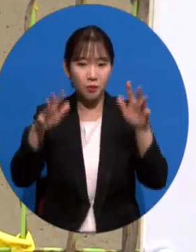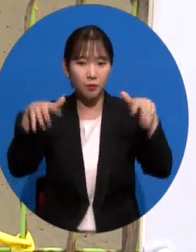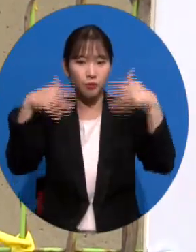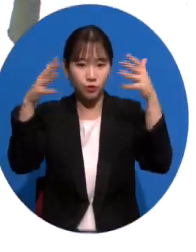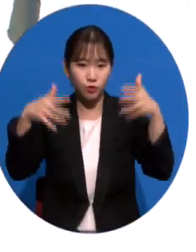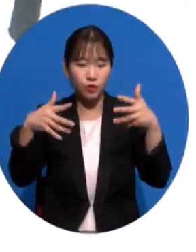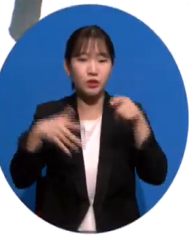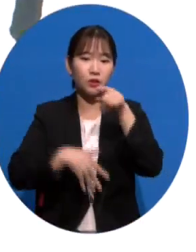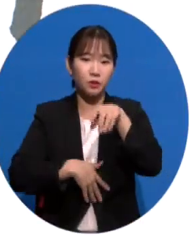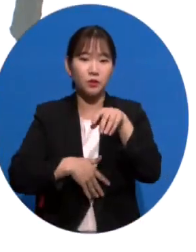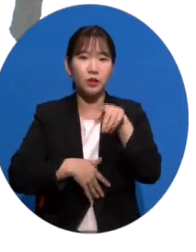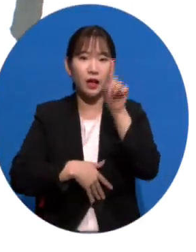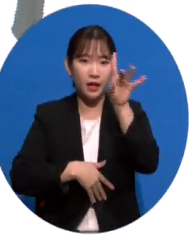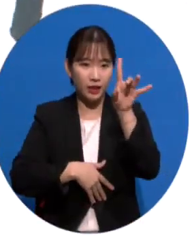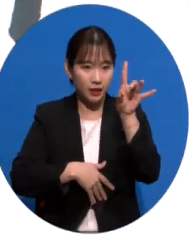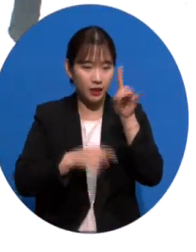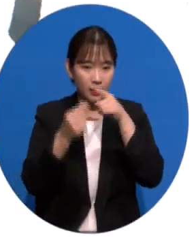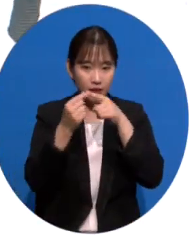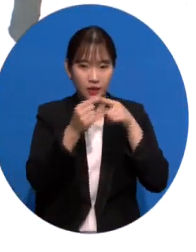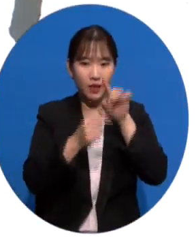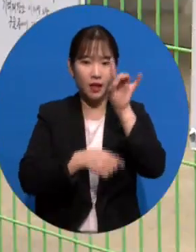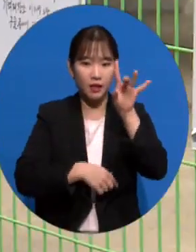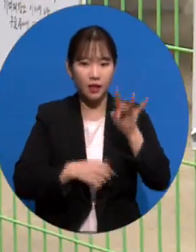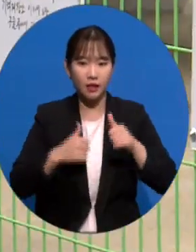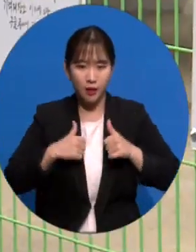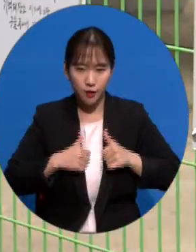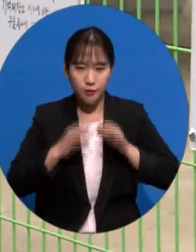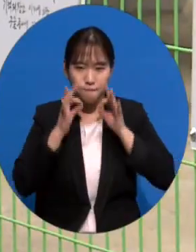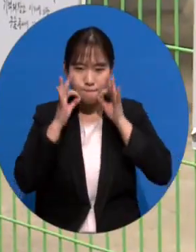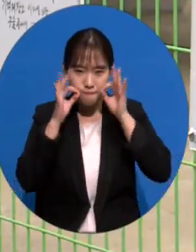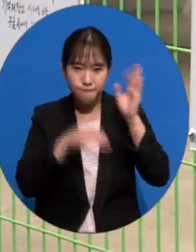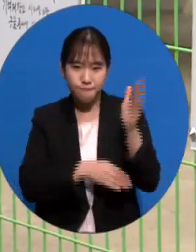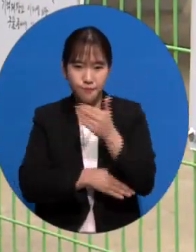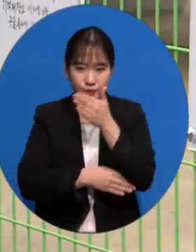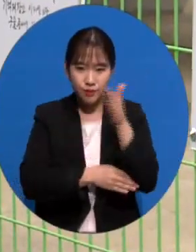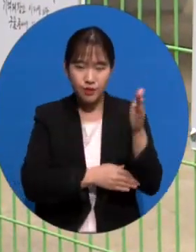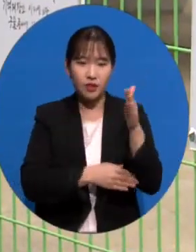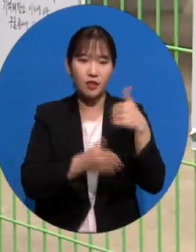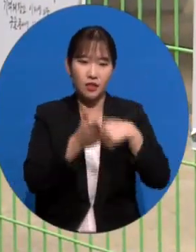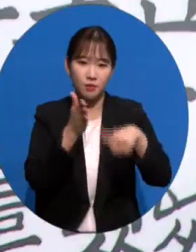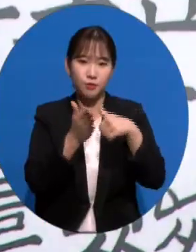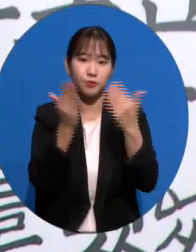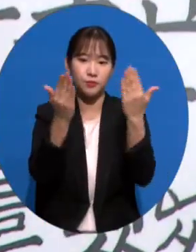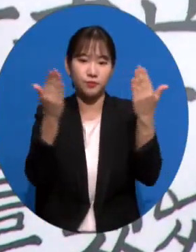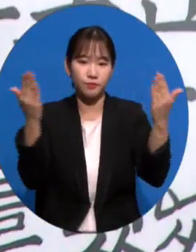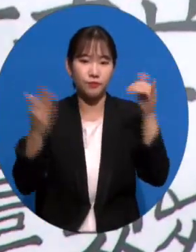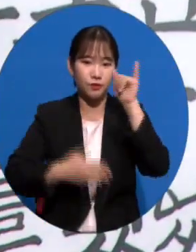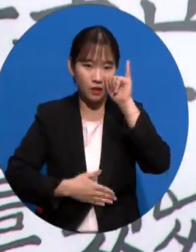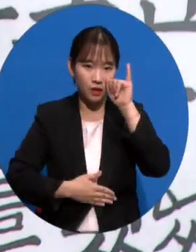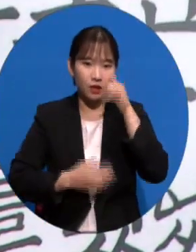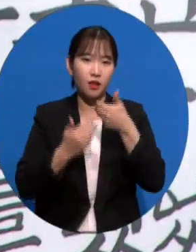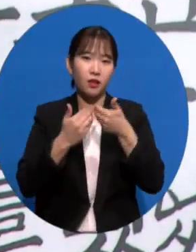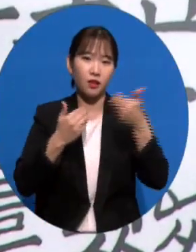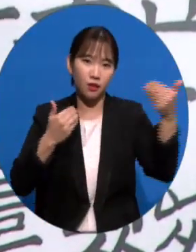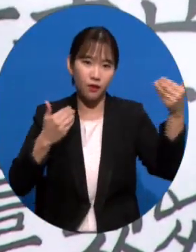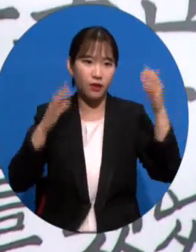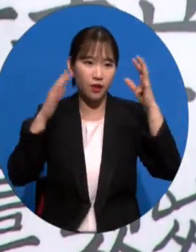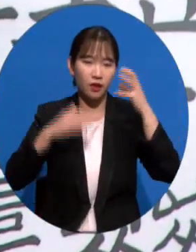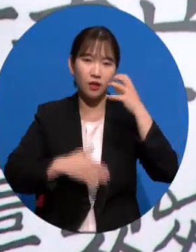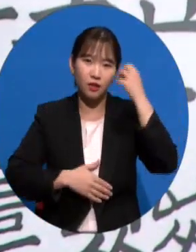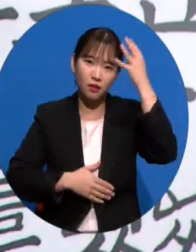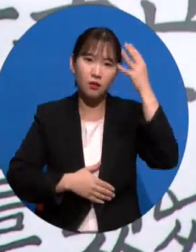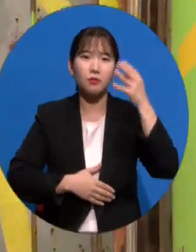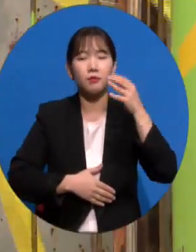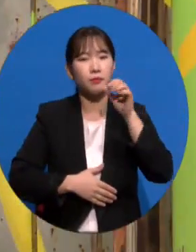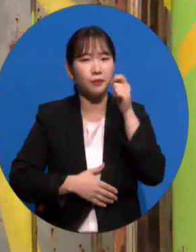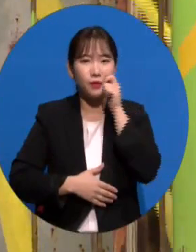위로 한 글자 한 글자 정성 들여 쓴 붓글씨 작품이 내걸렸습니다. 떠난 아이를 잊을 수 없는